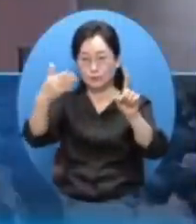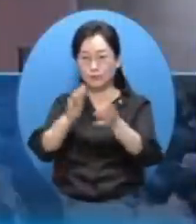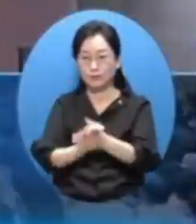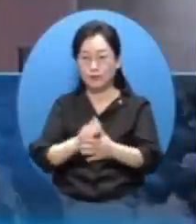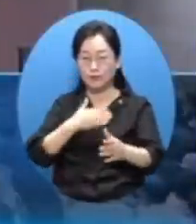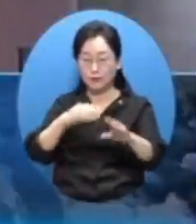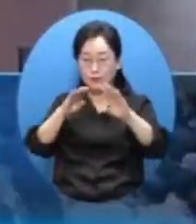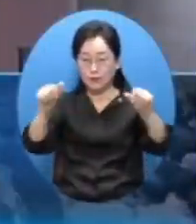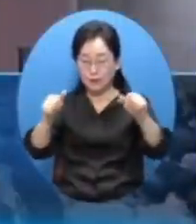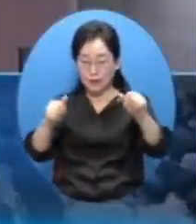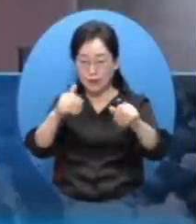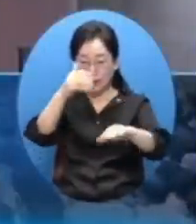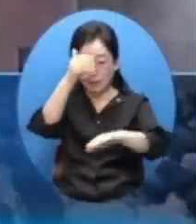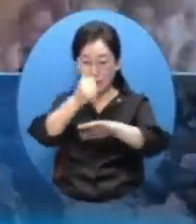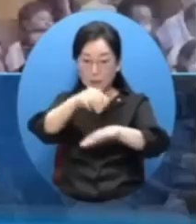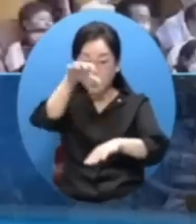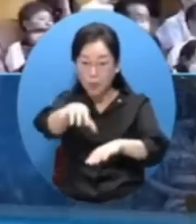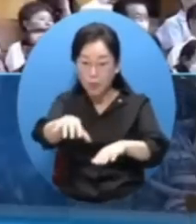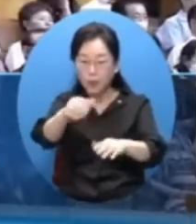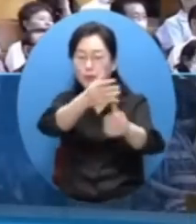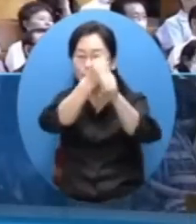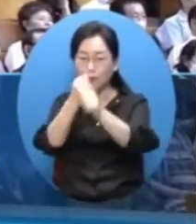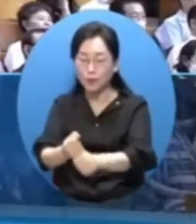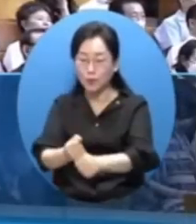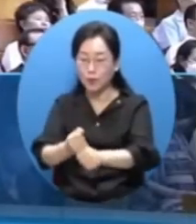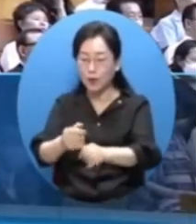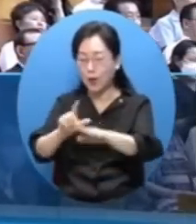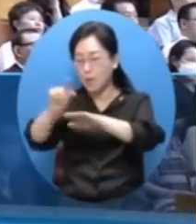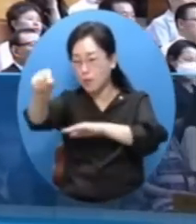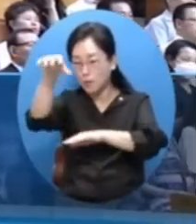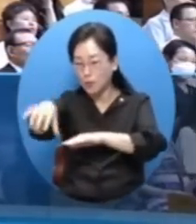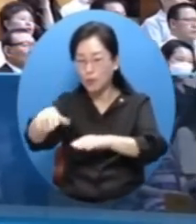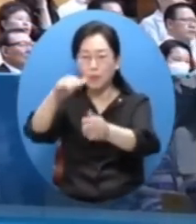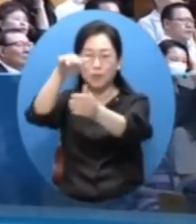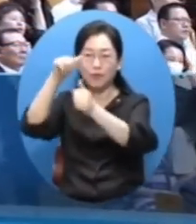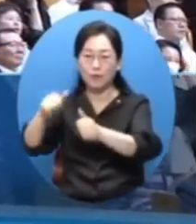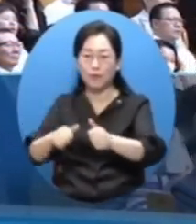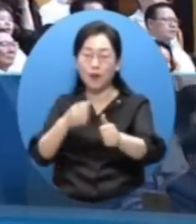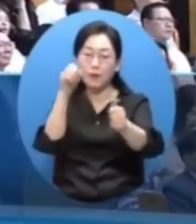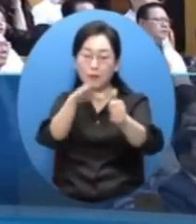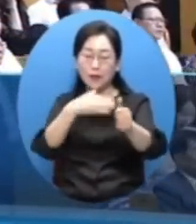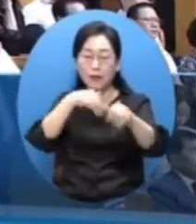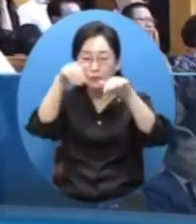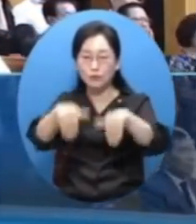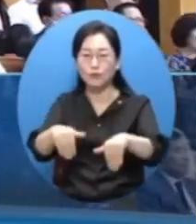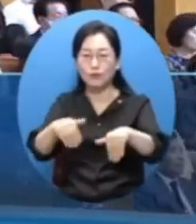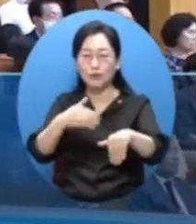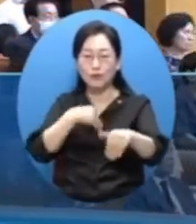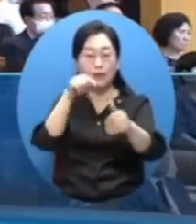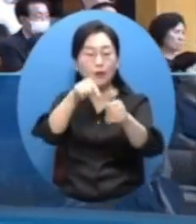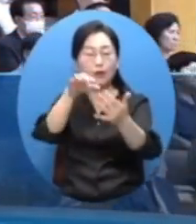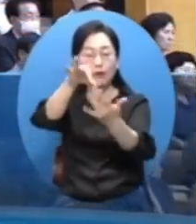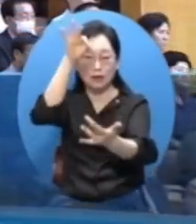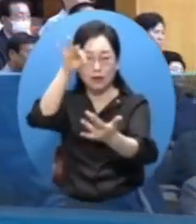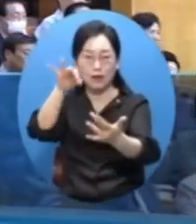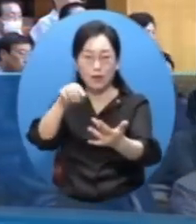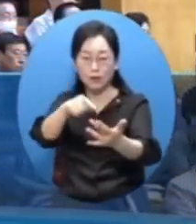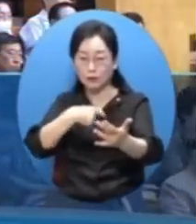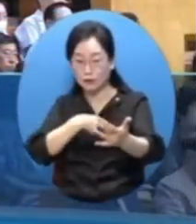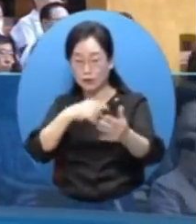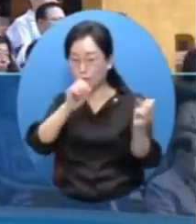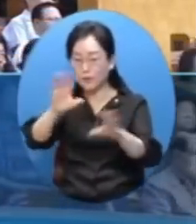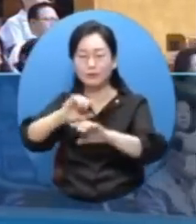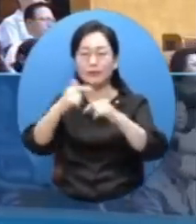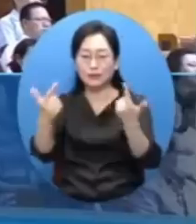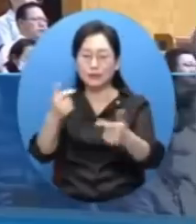내가 땅끝에서부터 너를 붙들며 땅 모퉁이에서부터 너를 부르고 내게 이르기를 너는 나의 종이라 내가 너를 택하고 싫어하여